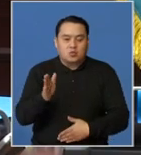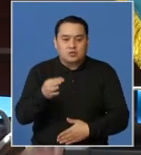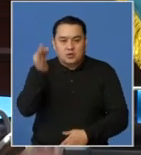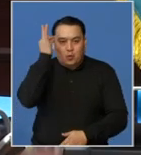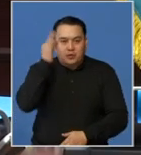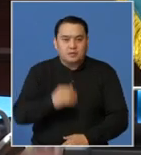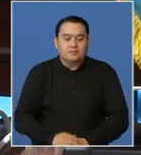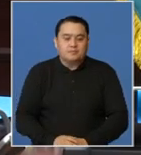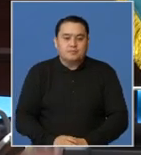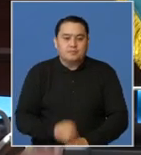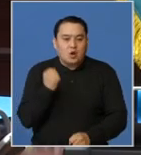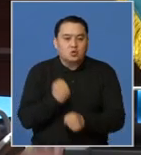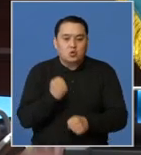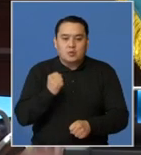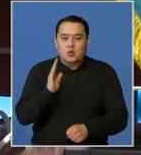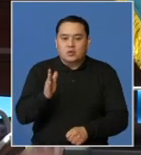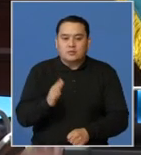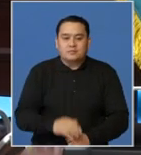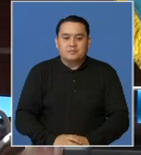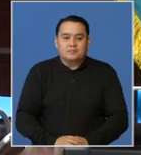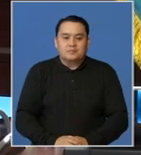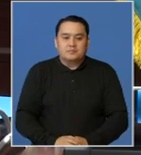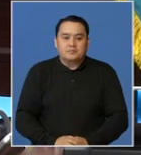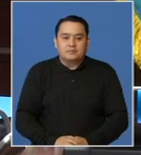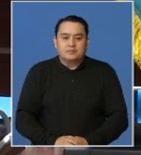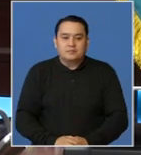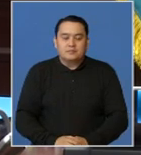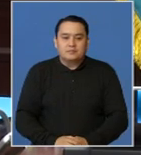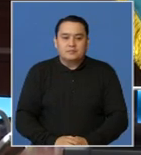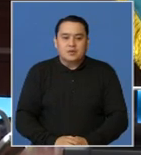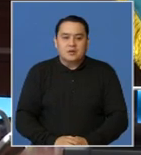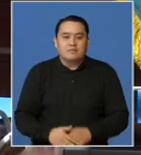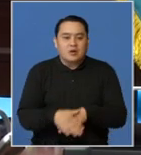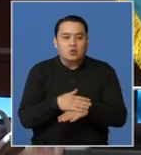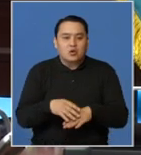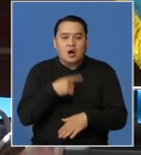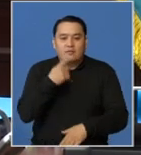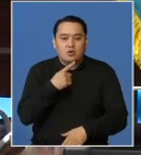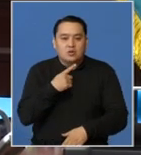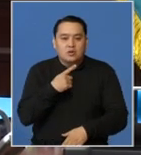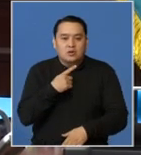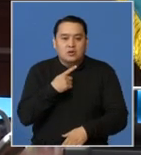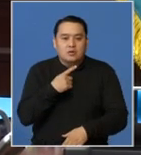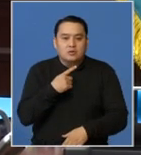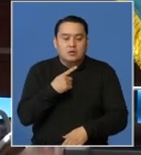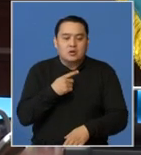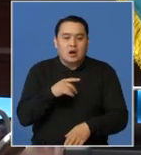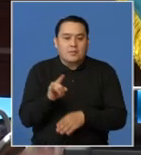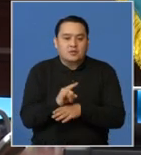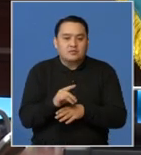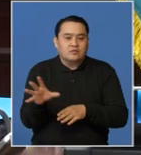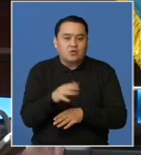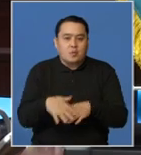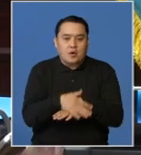запомните. Очень жестко. Сейчас я тебе говорю, Жайк, я тебе уже принародно говорю. Сейчас не время лоббировать того-то.